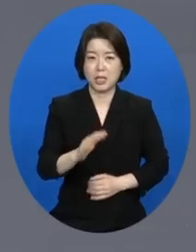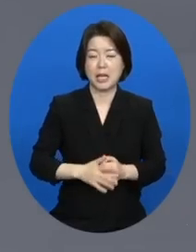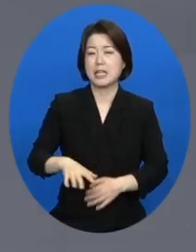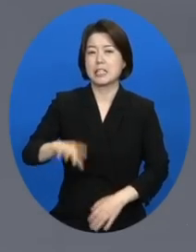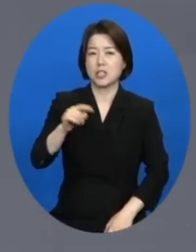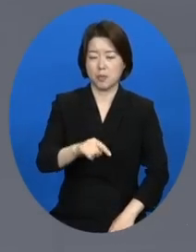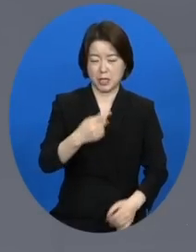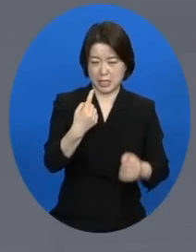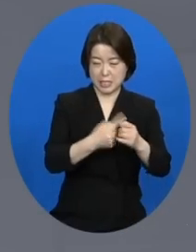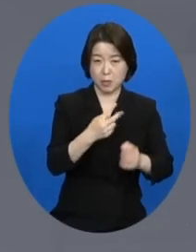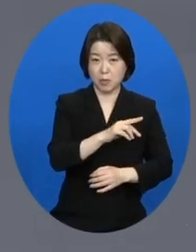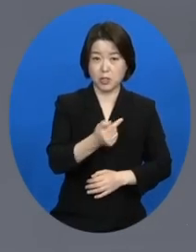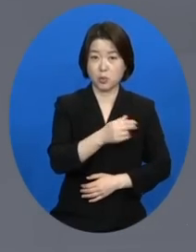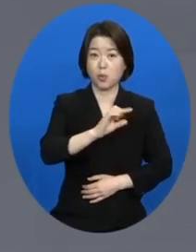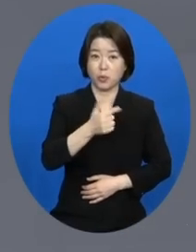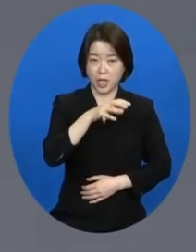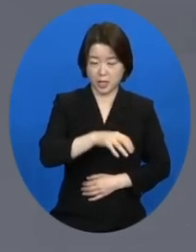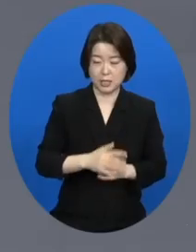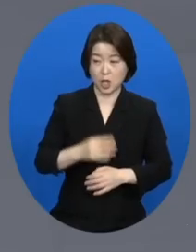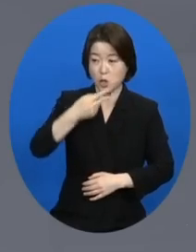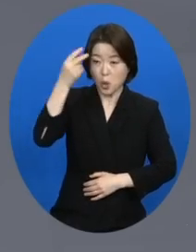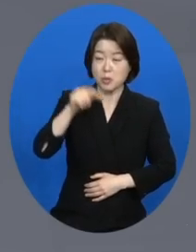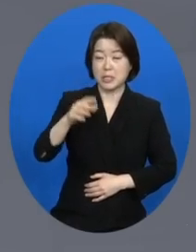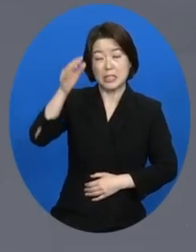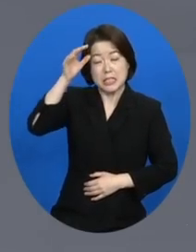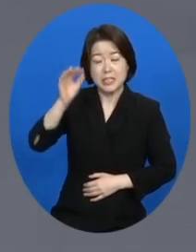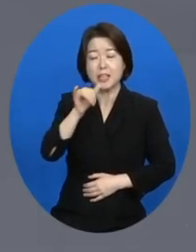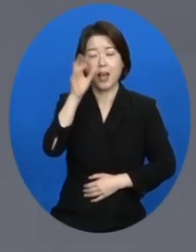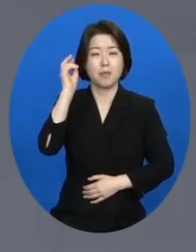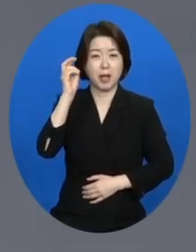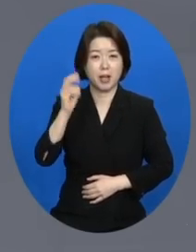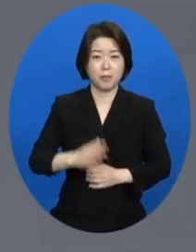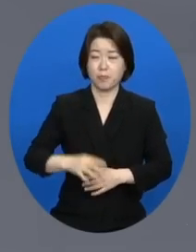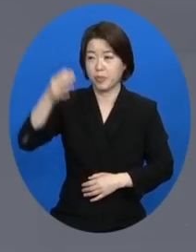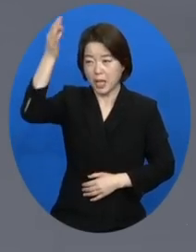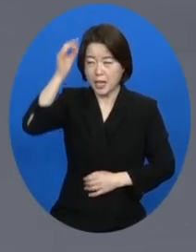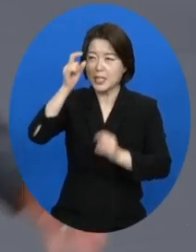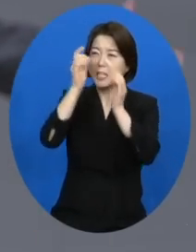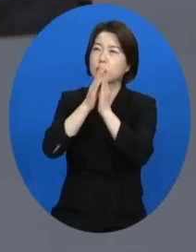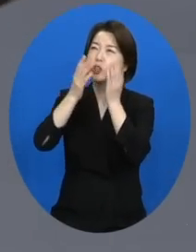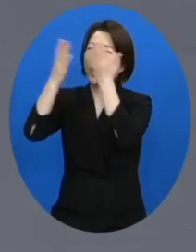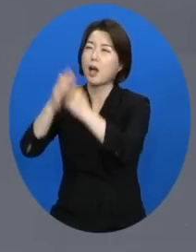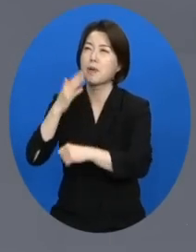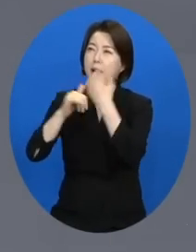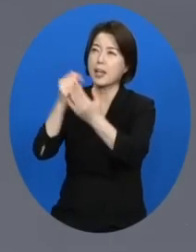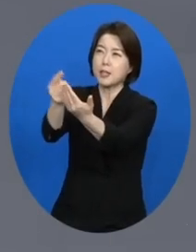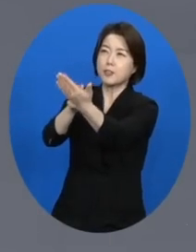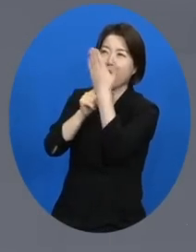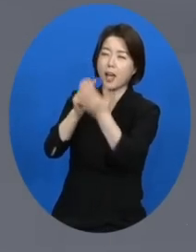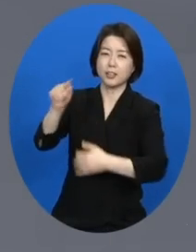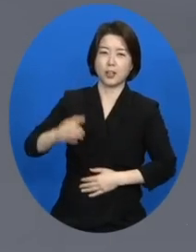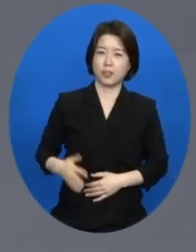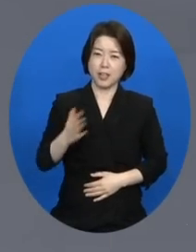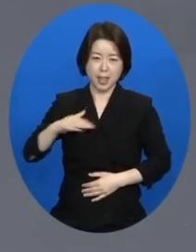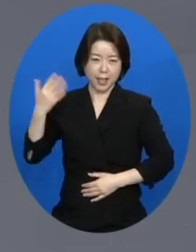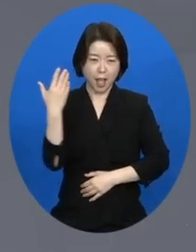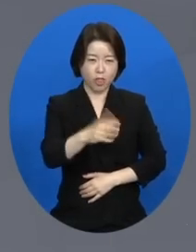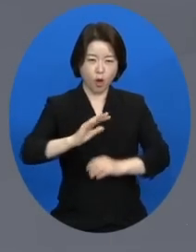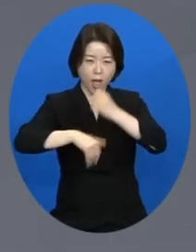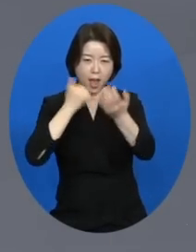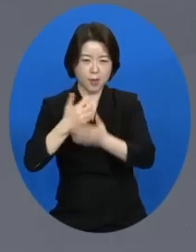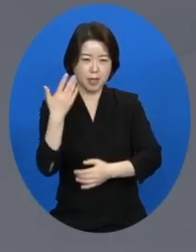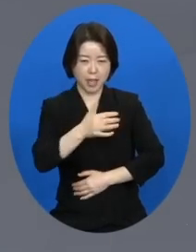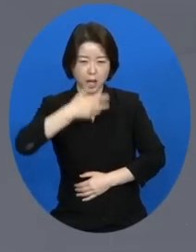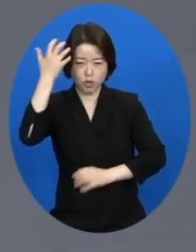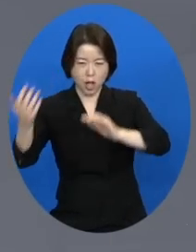이 첫 번째 도단에서도 요셉은 그걸 기대했을 거예요. 엘리사가 딱 기도하면 하나님이 나타나셔가지고 내가 너의 하나님이다, 내가 너의